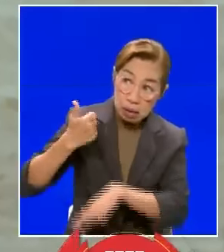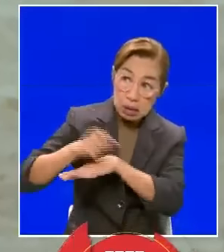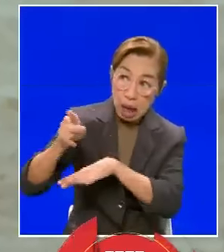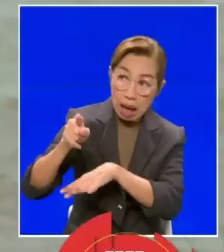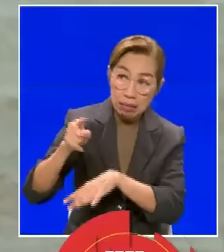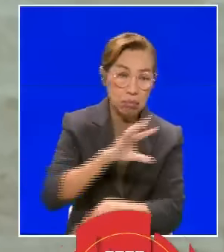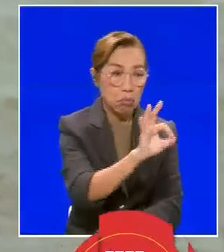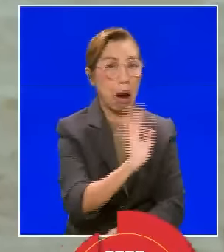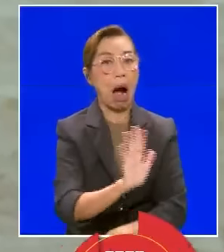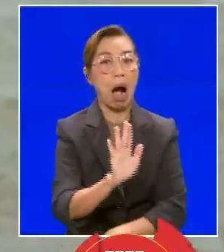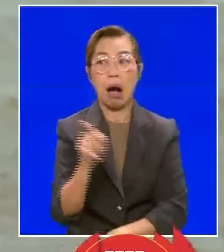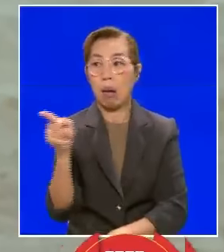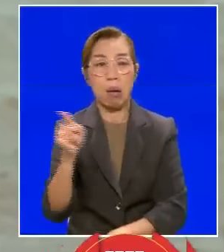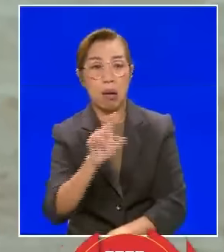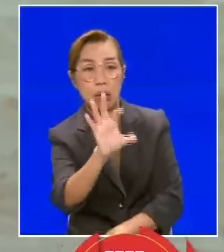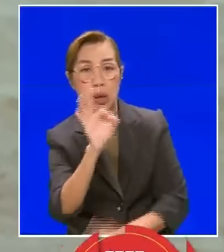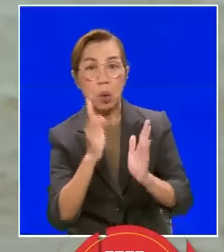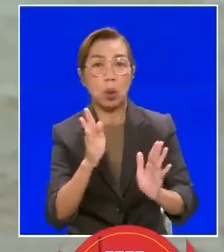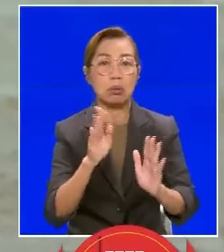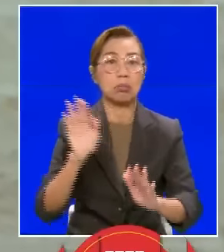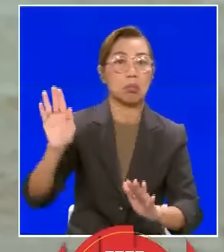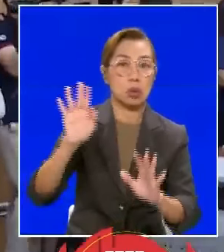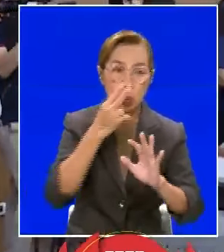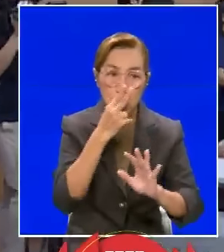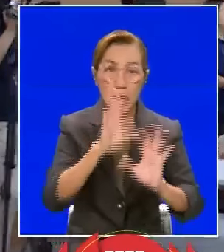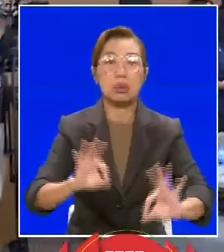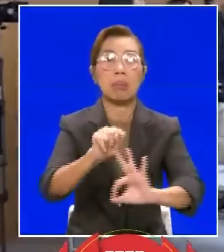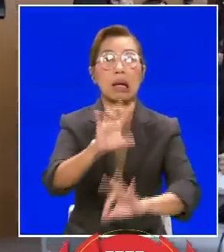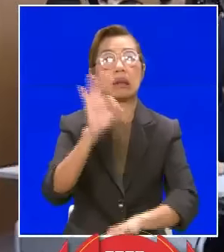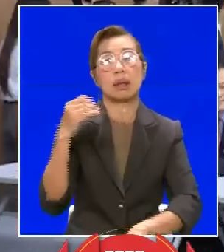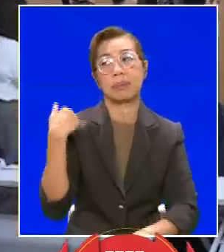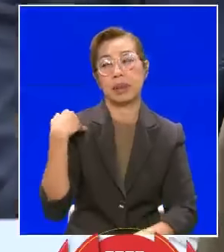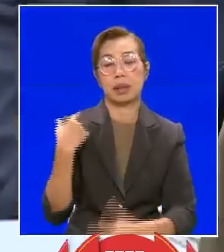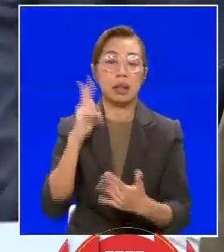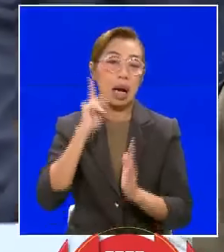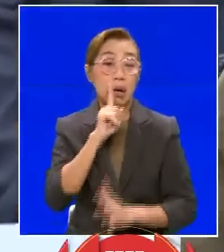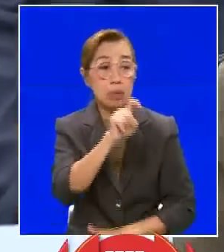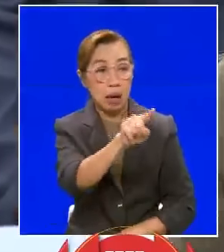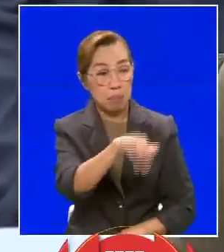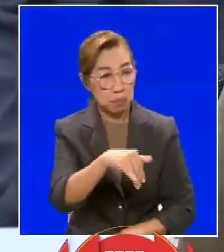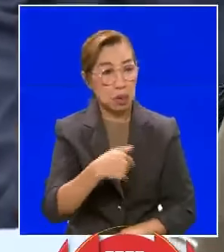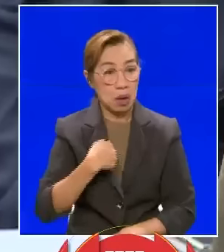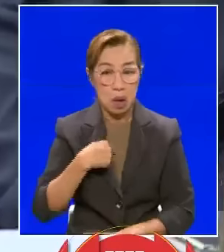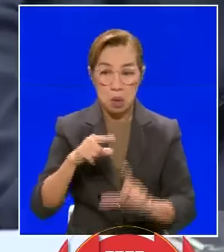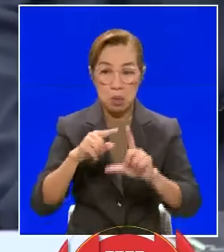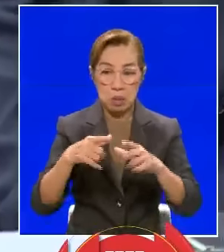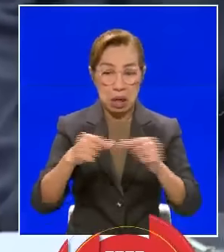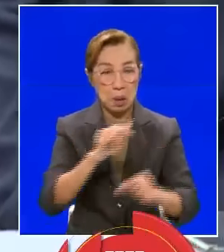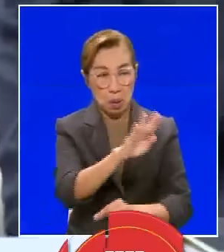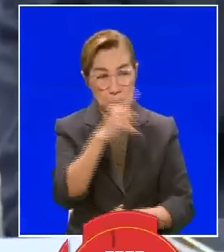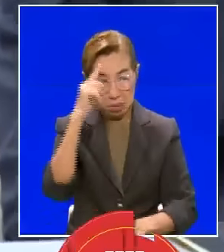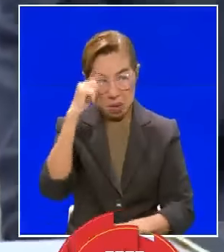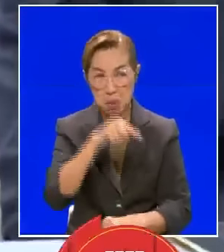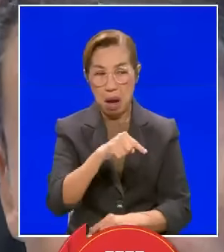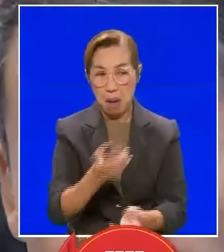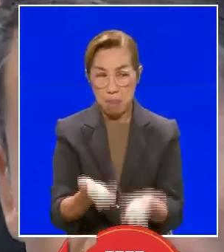ม่เรียกคุณชัยธวัฒน์บอกท่านก็เรียกเฉพาะที่จำเป็นทีนี้ถามว่ายังมั่นใจไหมคุณชัยธวัฒน์ว่าน้ำหนักคดีเนี่ยมันคงไปไม่ถึงการ